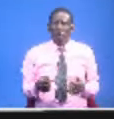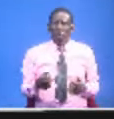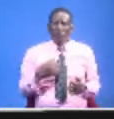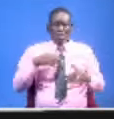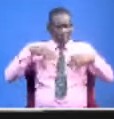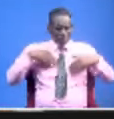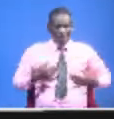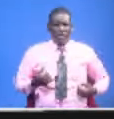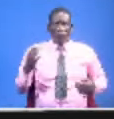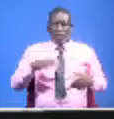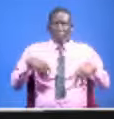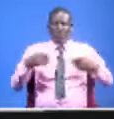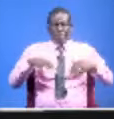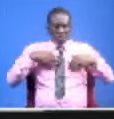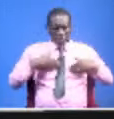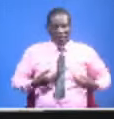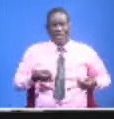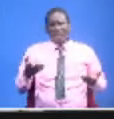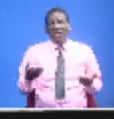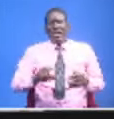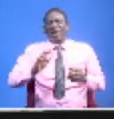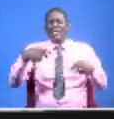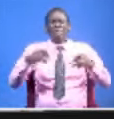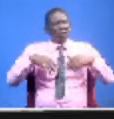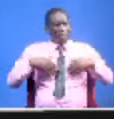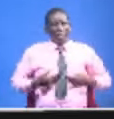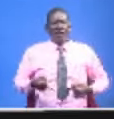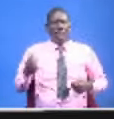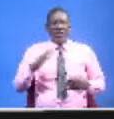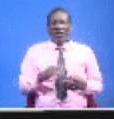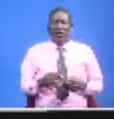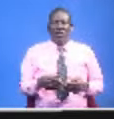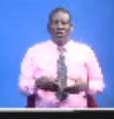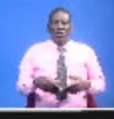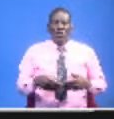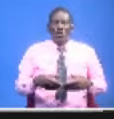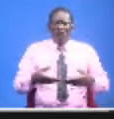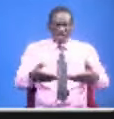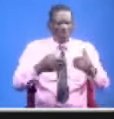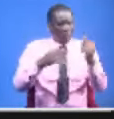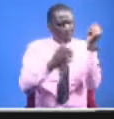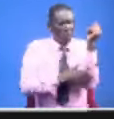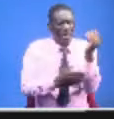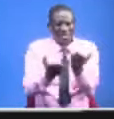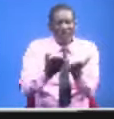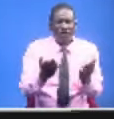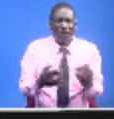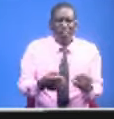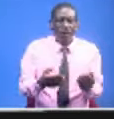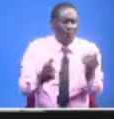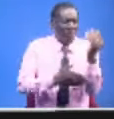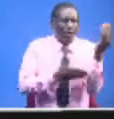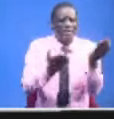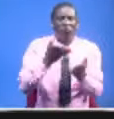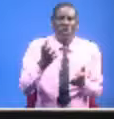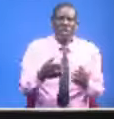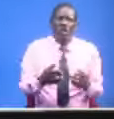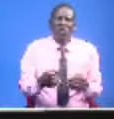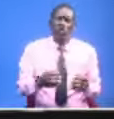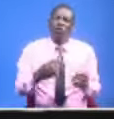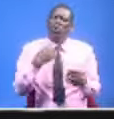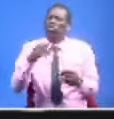tired and people are tired and Kenyans are tired of being given poor services. Not even poor services. Unapelekwa